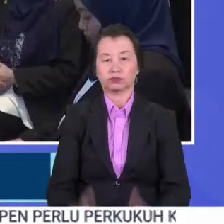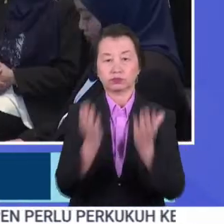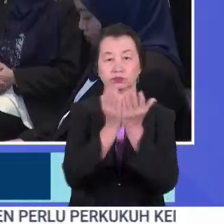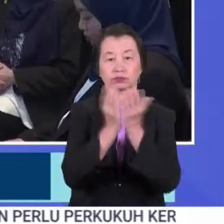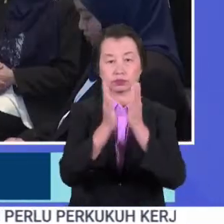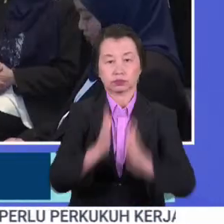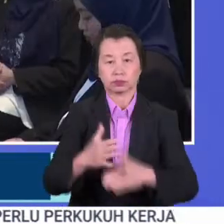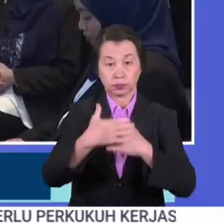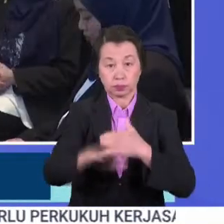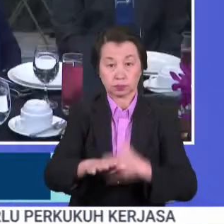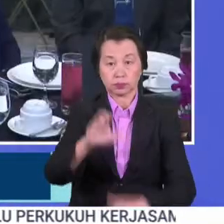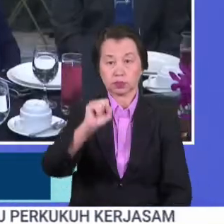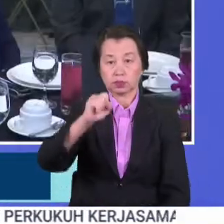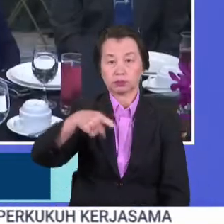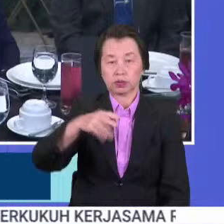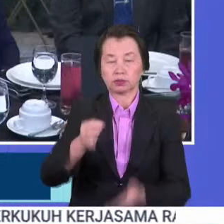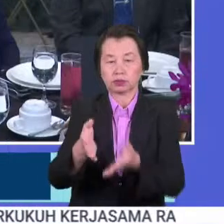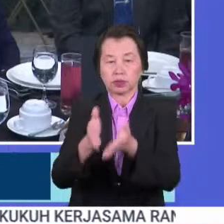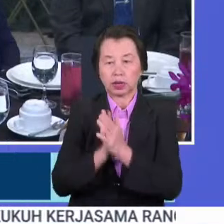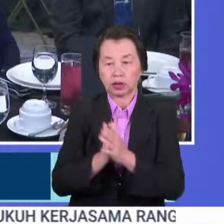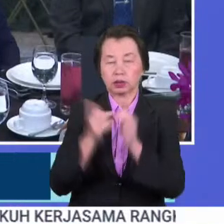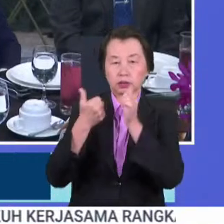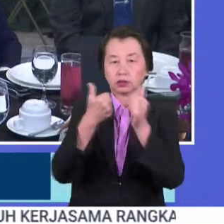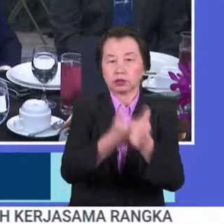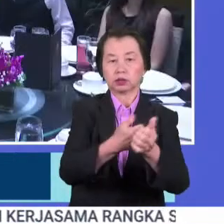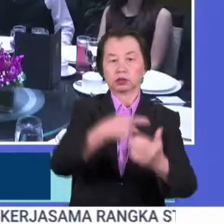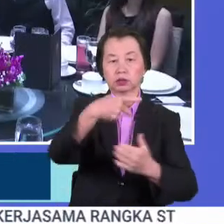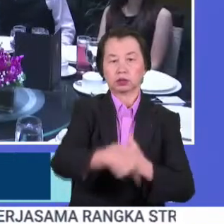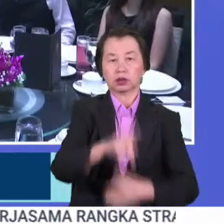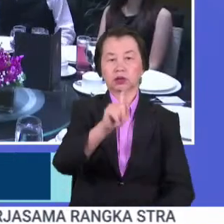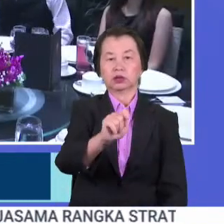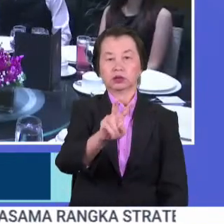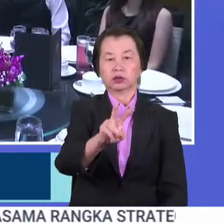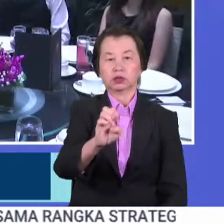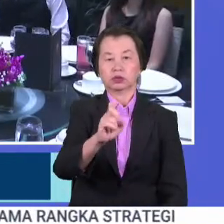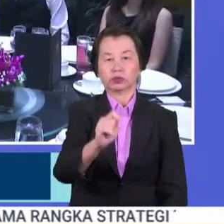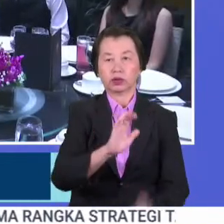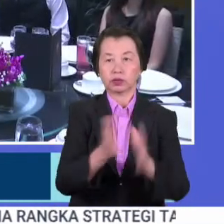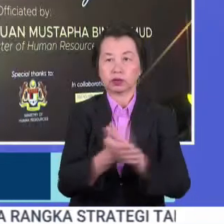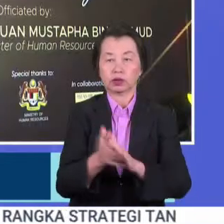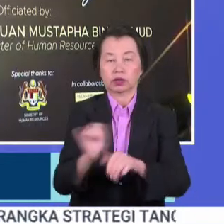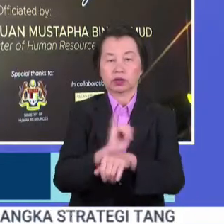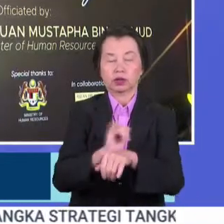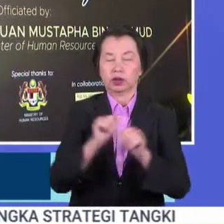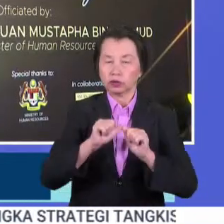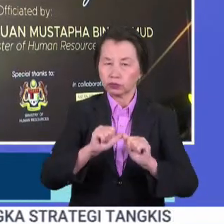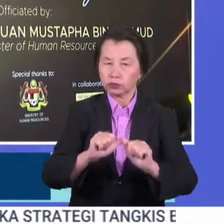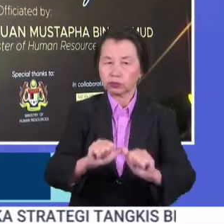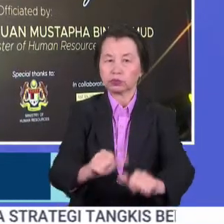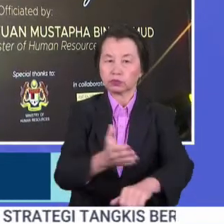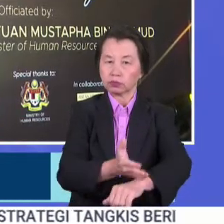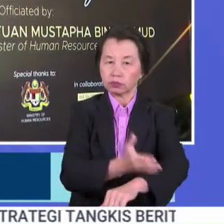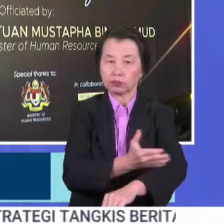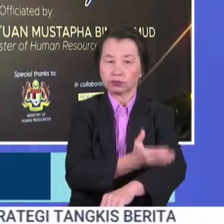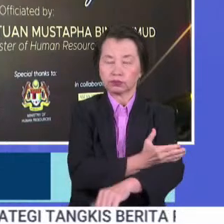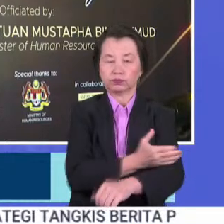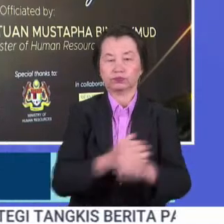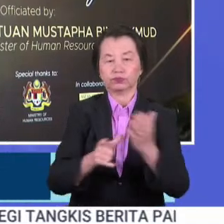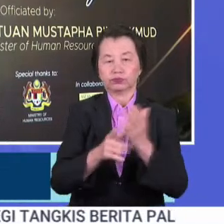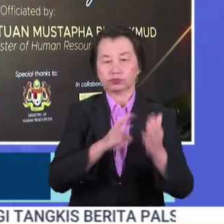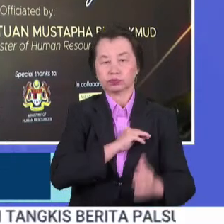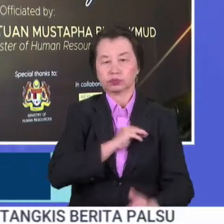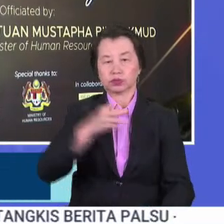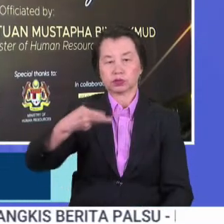Pelajar lepasan SPM disaran untuk mengikuti program TVET agar industri berkenaan terus berkembang. Timbalan Menteri Sumber